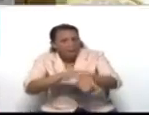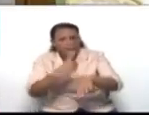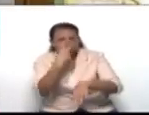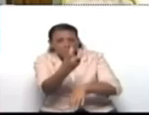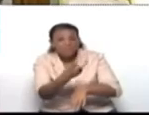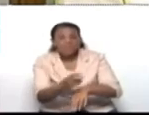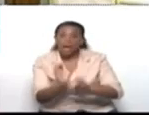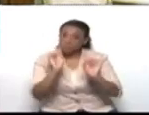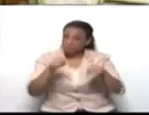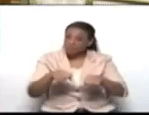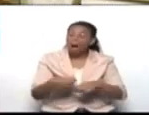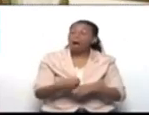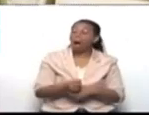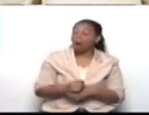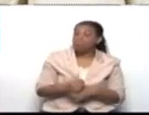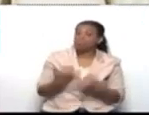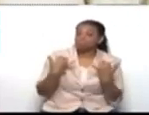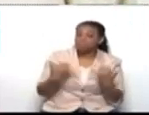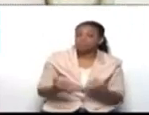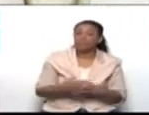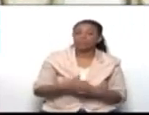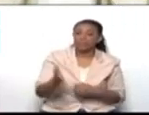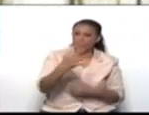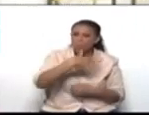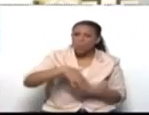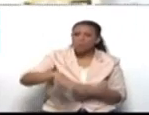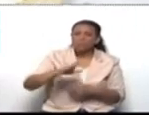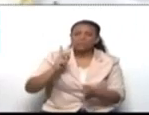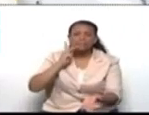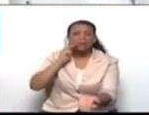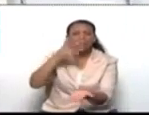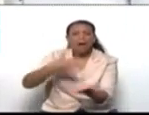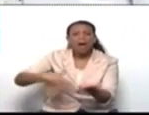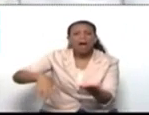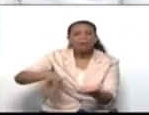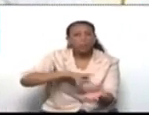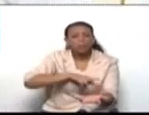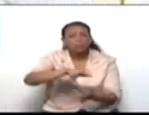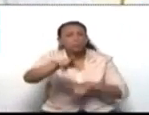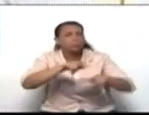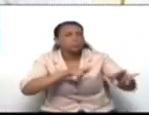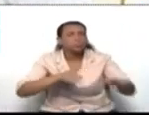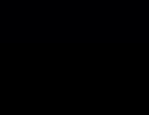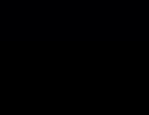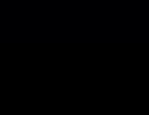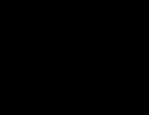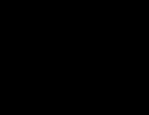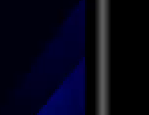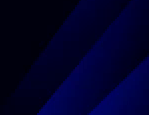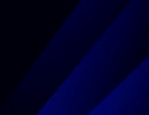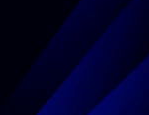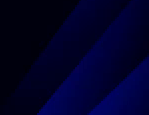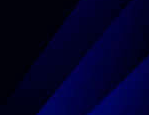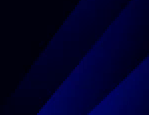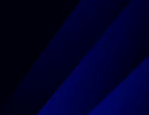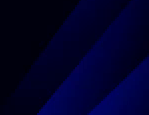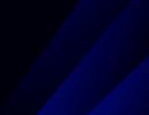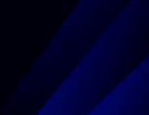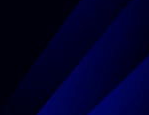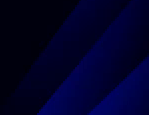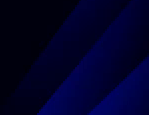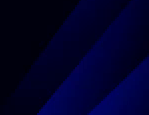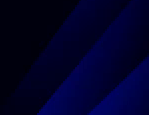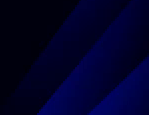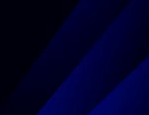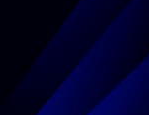volta e ora sta attraversando la nazione portando la sua parola.